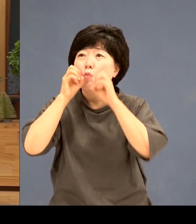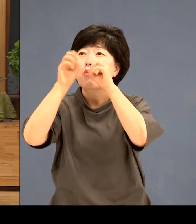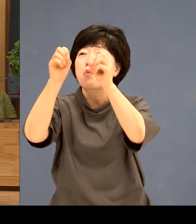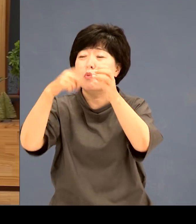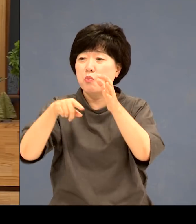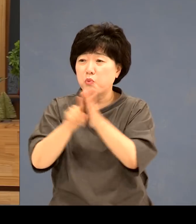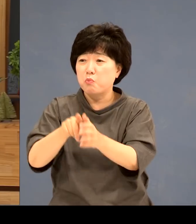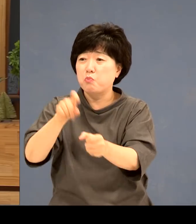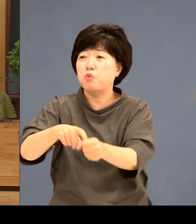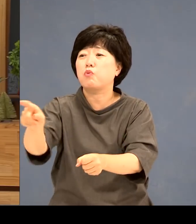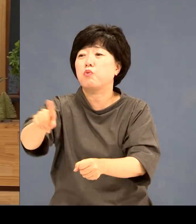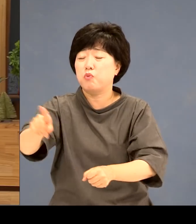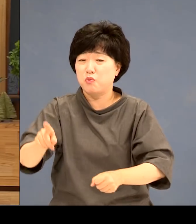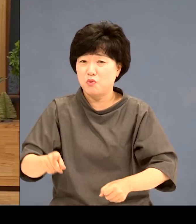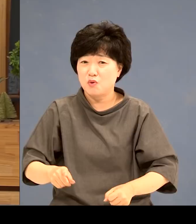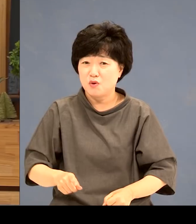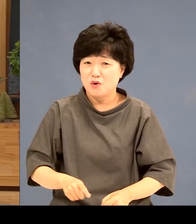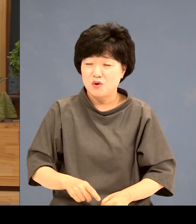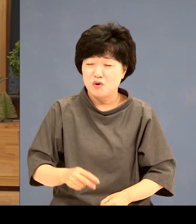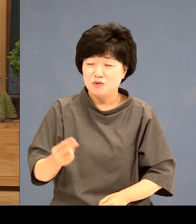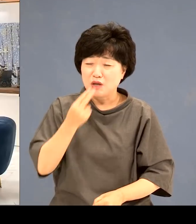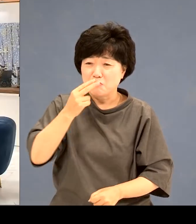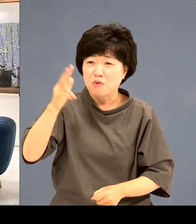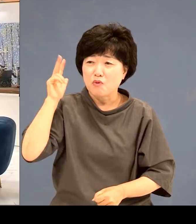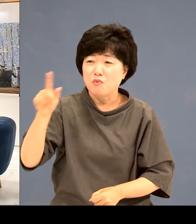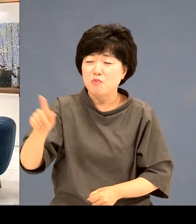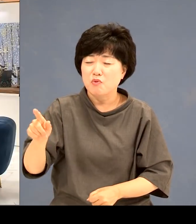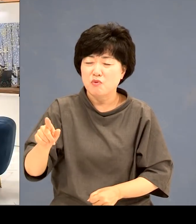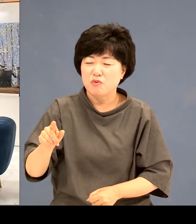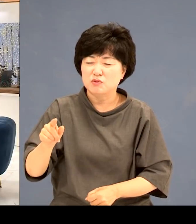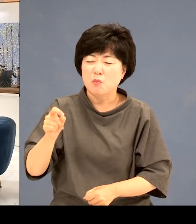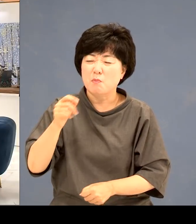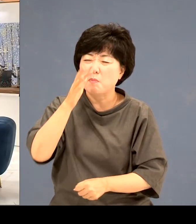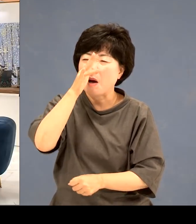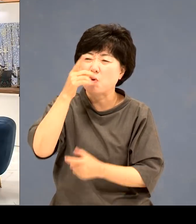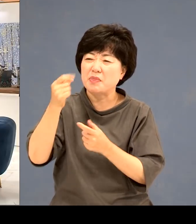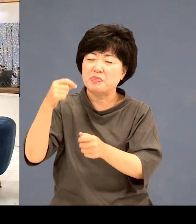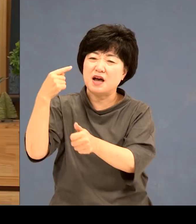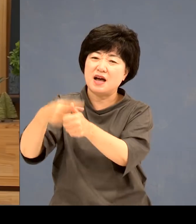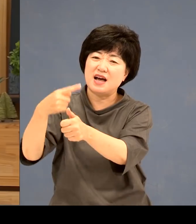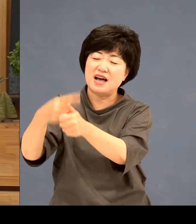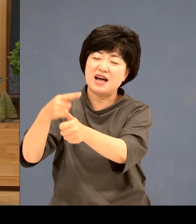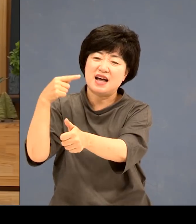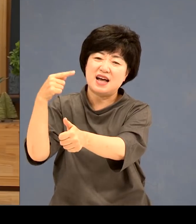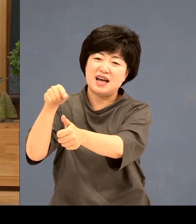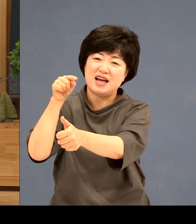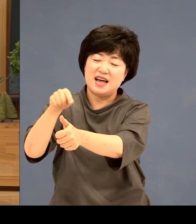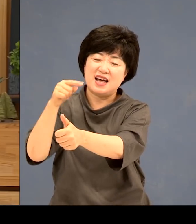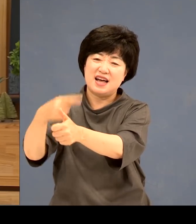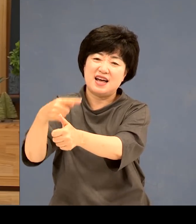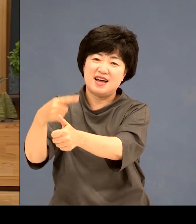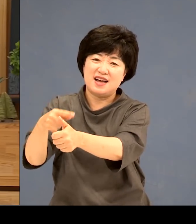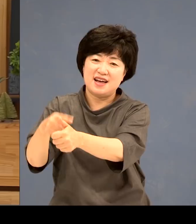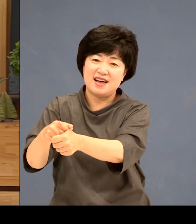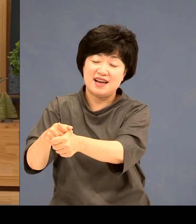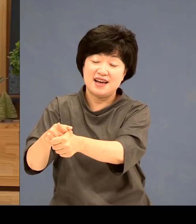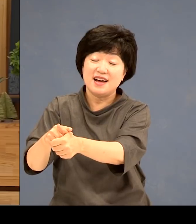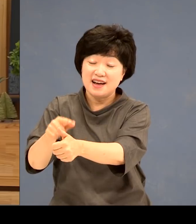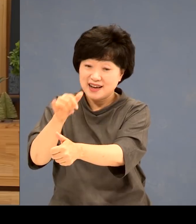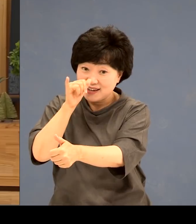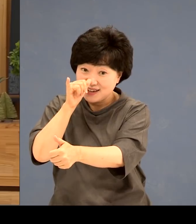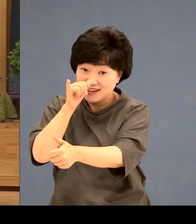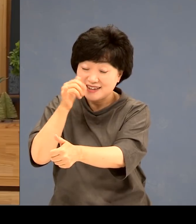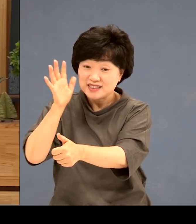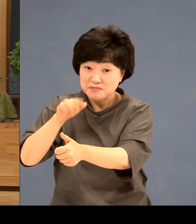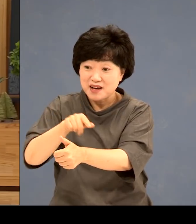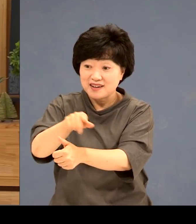하고 오직 복음만 들고 그 생명을 건 선교를 하고 계시잖아요. 바보 같다라고 손가락을 할 수 있겠지만